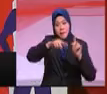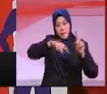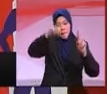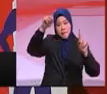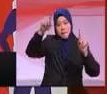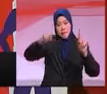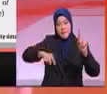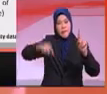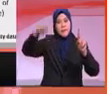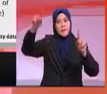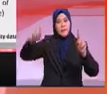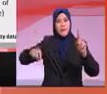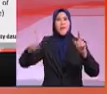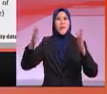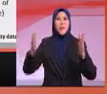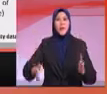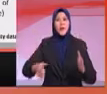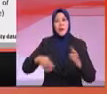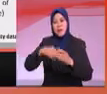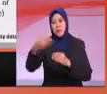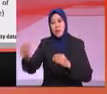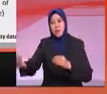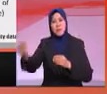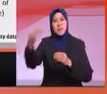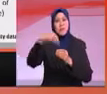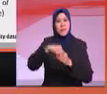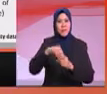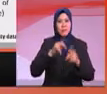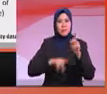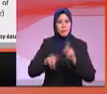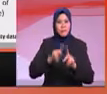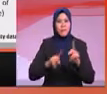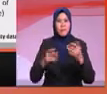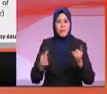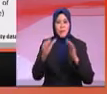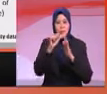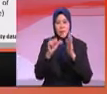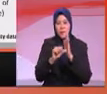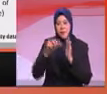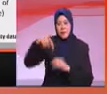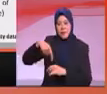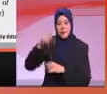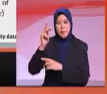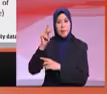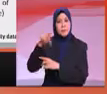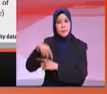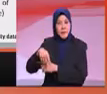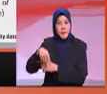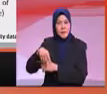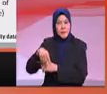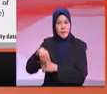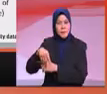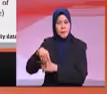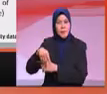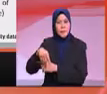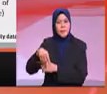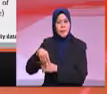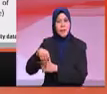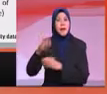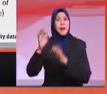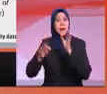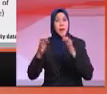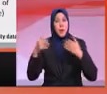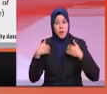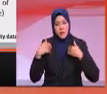ialah pergerakan penduduk. Jadi kalau kita lihat akta kita, iaitu akta PKP, Perintah Kawalan Pergerakan. Jadi bila